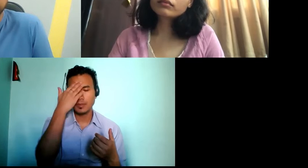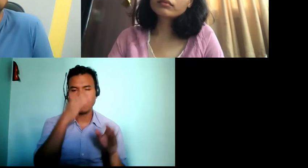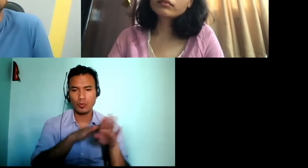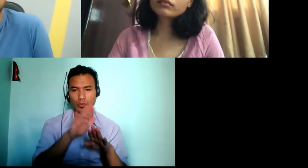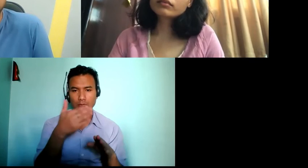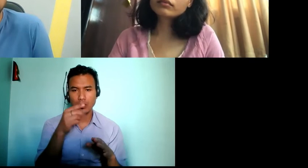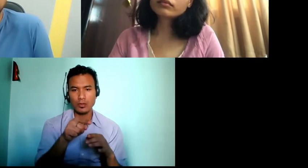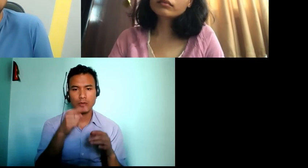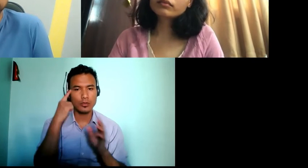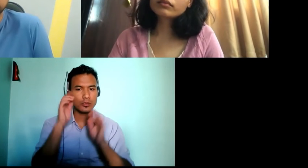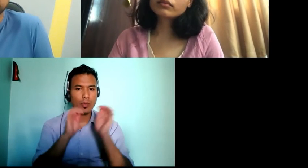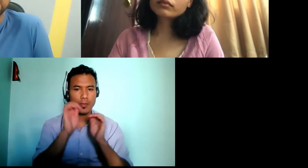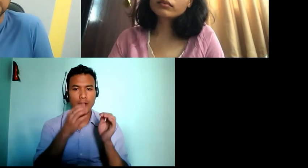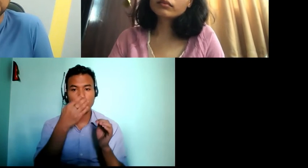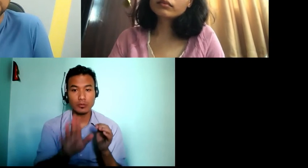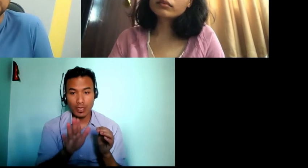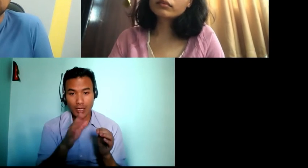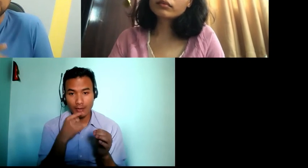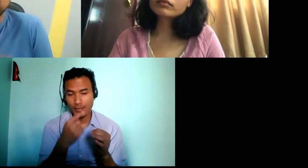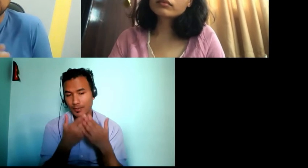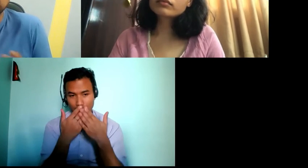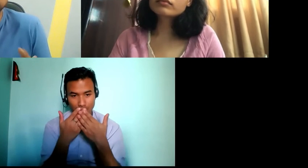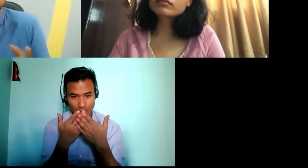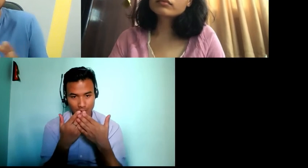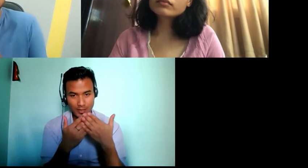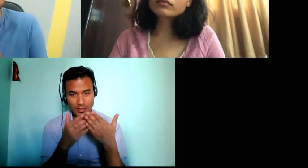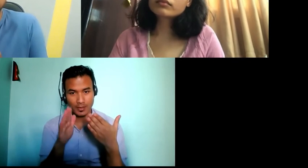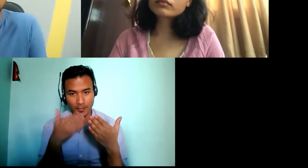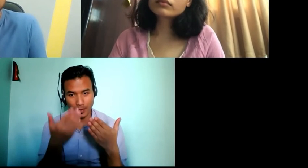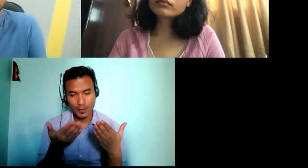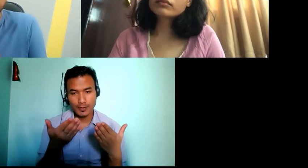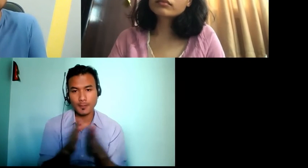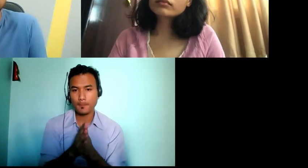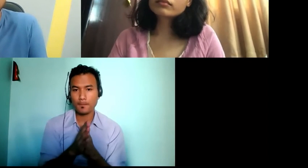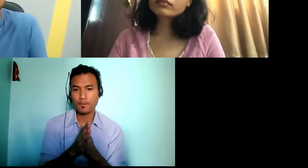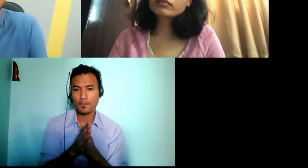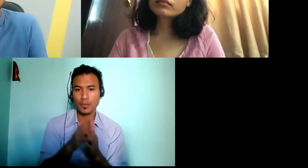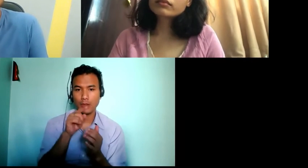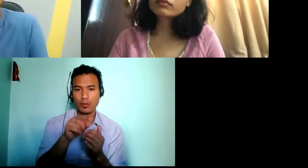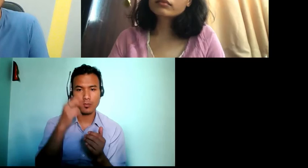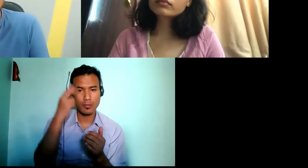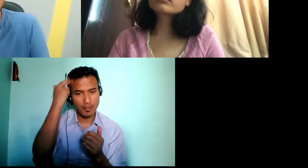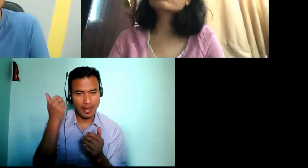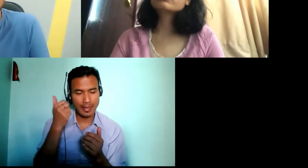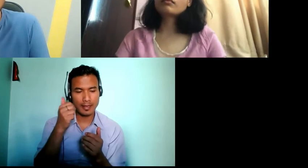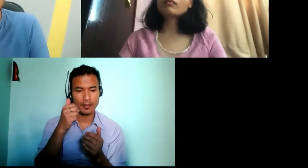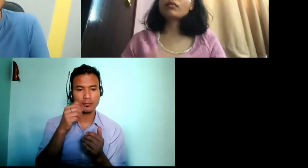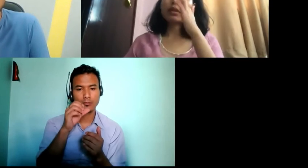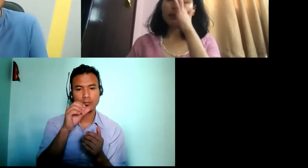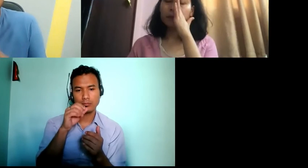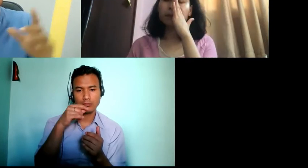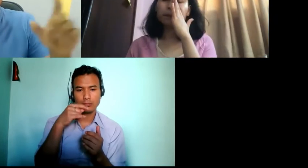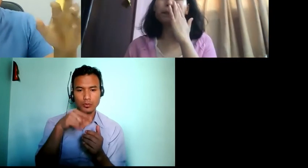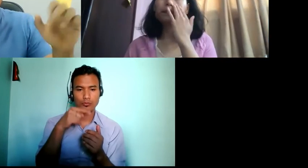फङ्गस लाग्ने सम्भावना चाहिँ हुन्छ भनेर भनिसकेपछि, अनि उहाँले के निष्कर्ष निकाल्नु भयो त भन्दाखेरि ब्ल्याक फङ्गस भनेको त सुगर पेसेन्टलाई लाग्ने रहेछ भनेर निकाल्नु